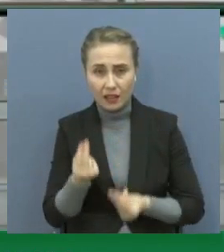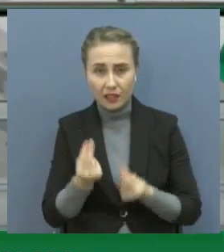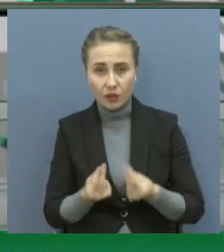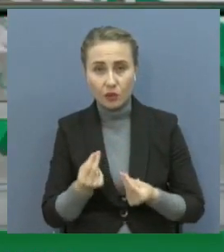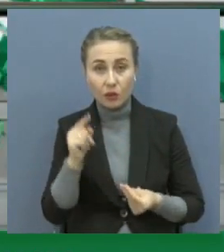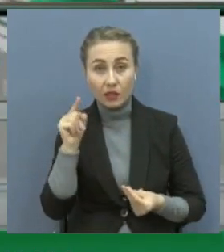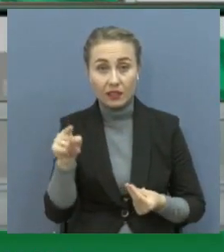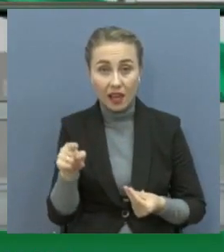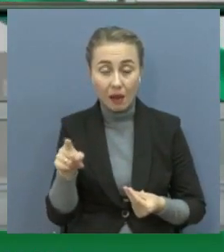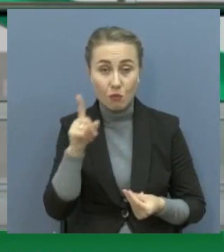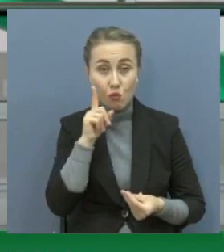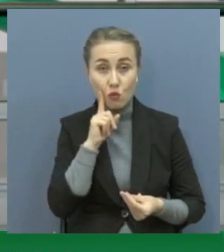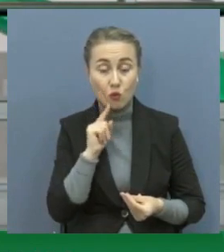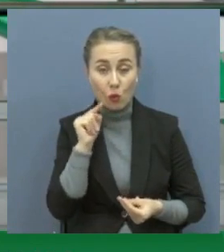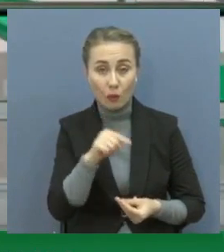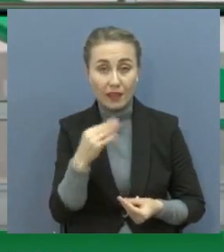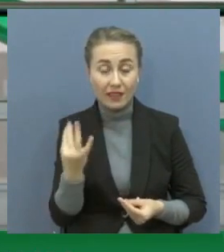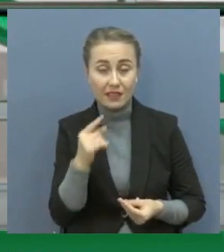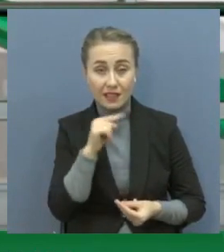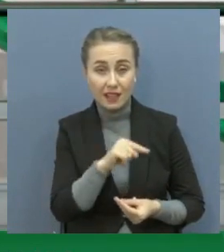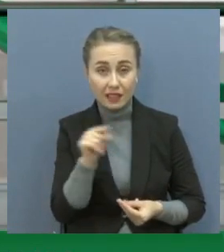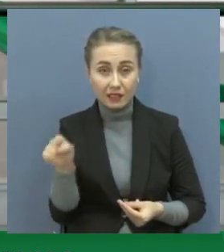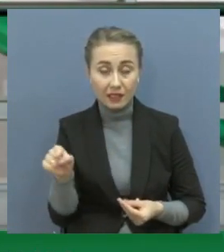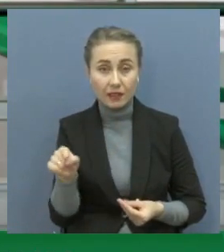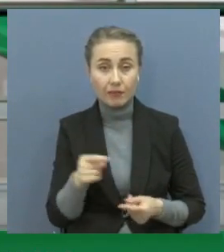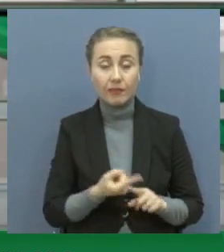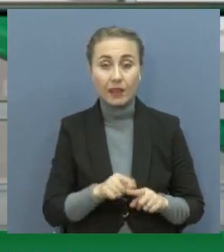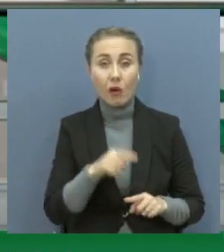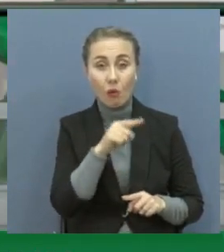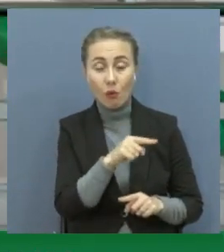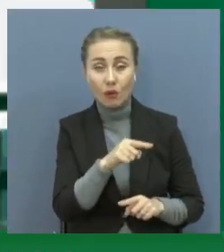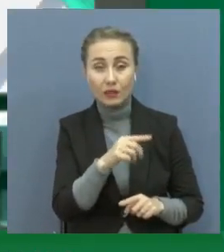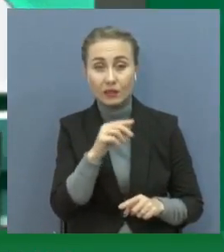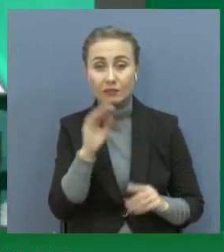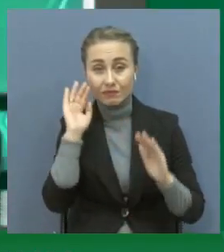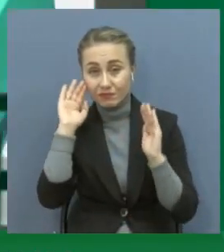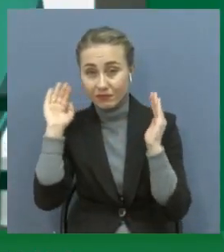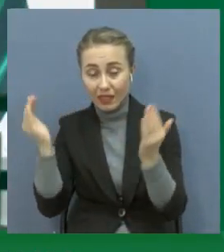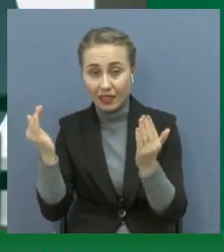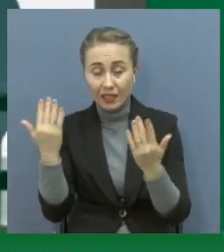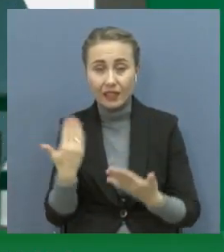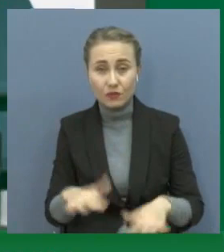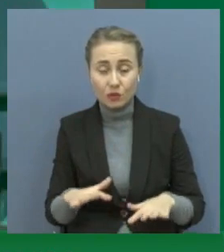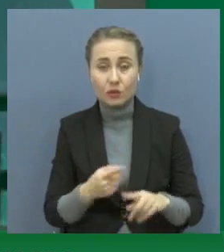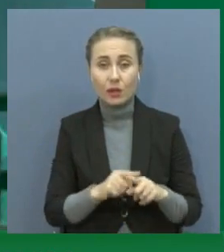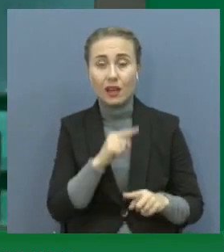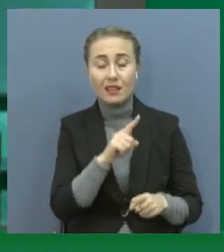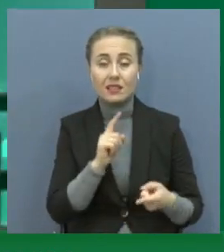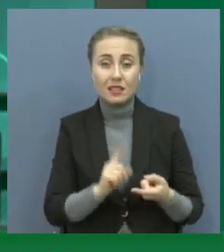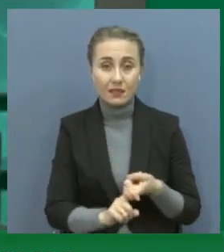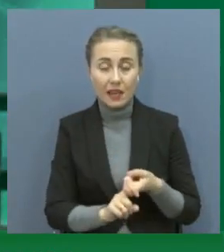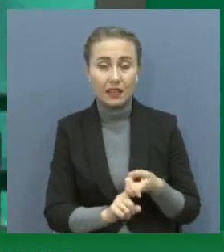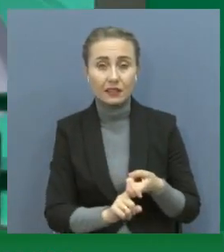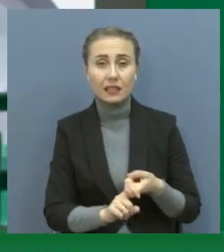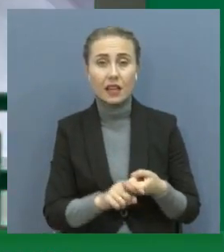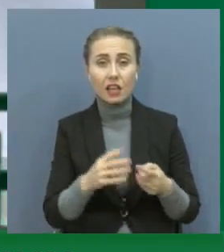в которой ему там комфортно, ему там интересно, он отвлекается. То есть получается, что видите, какая связь? чем